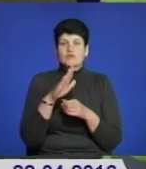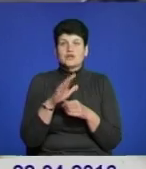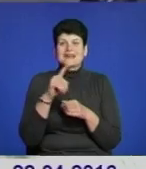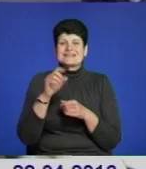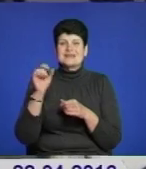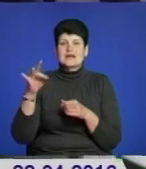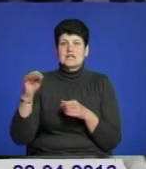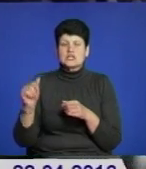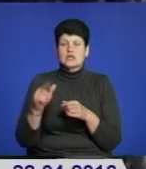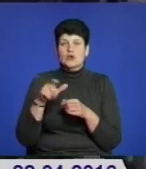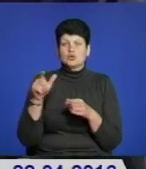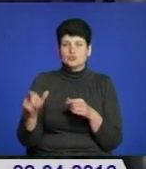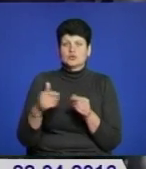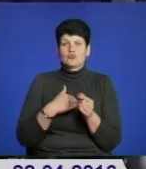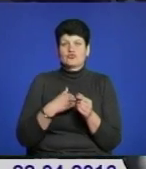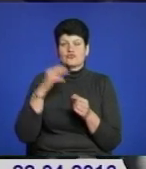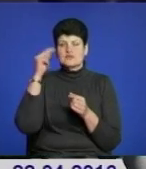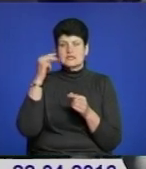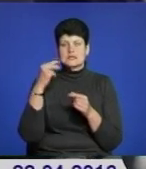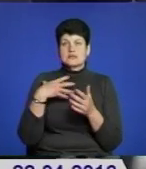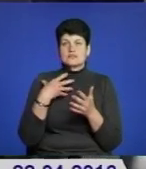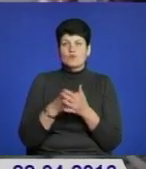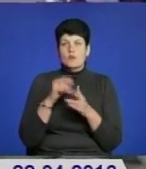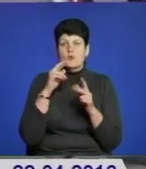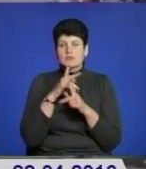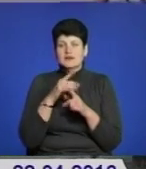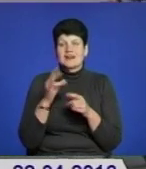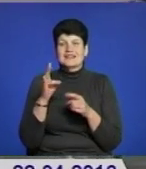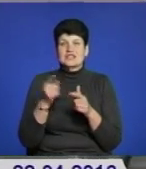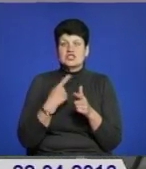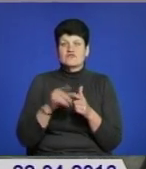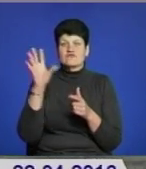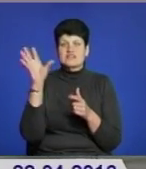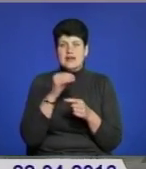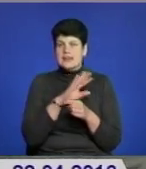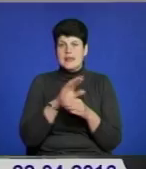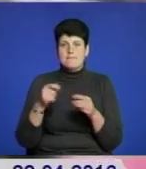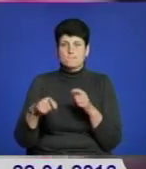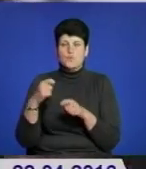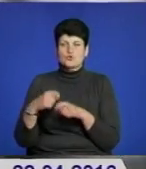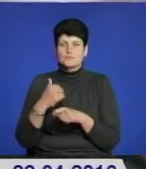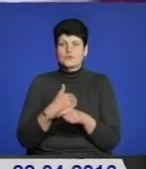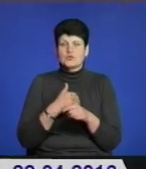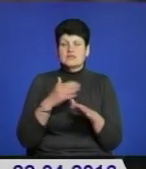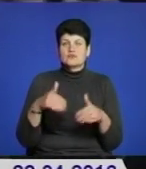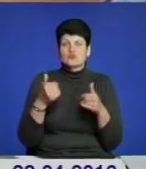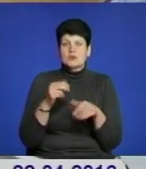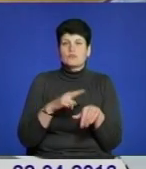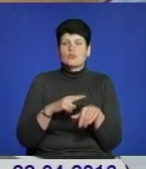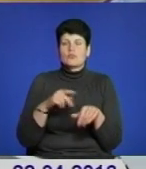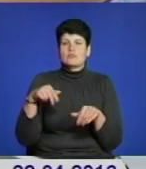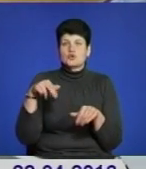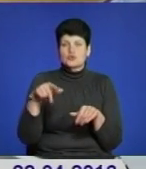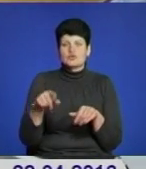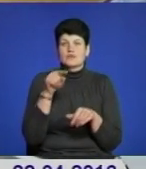Зарічна, люди воліють вчитися на власних помилках, ніж взагалі не порушувати. Хотілося б звернутися до пішоходів, щоб вони були